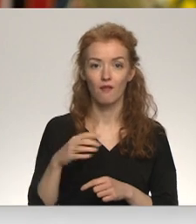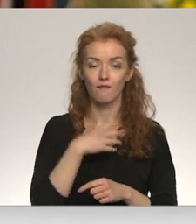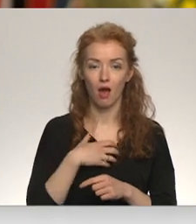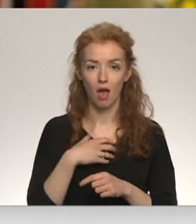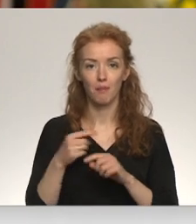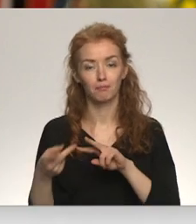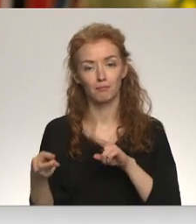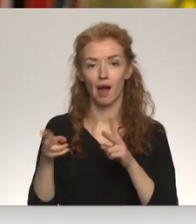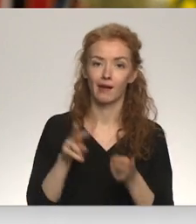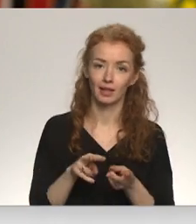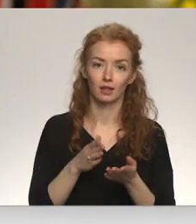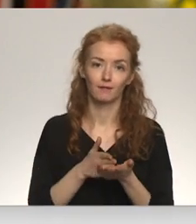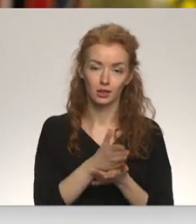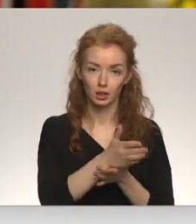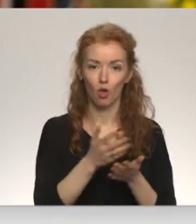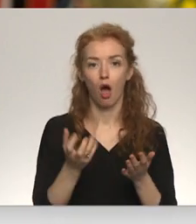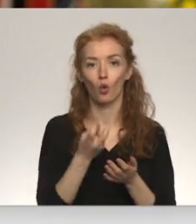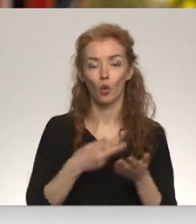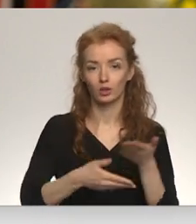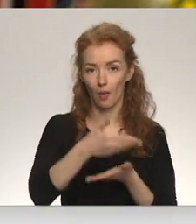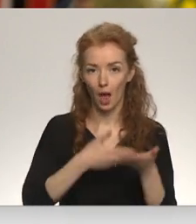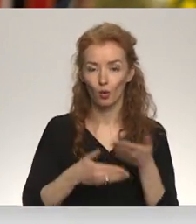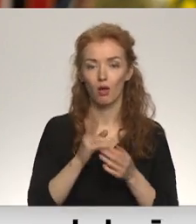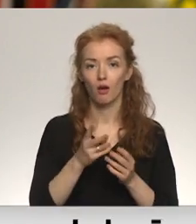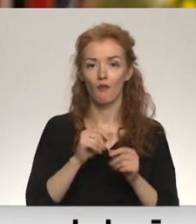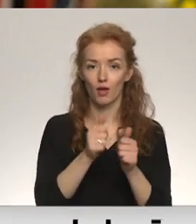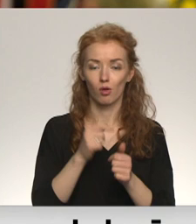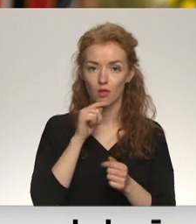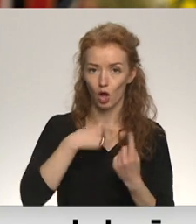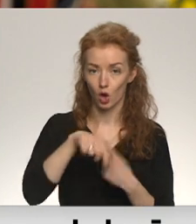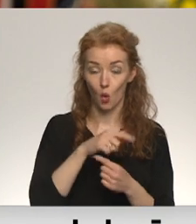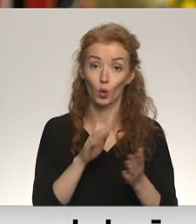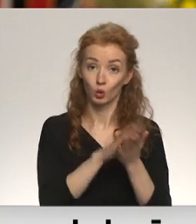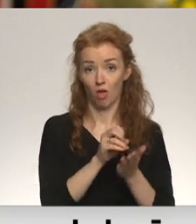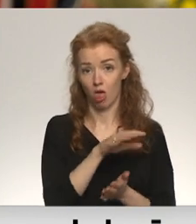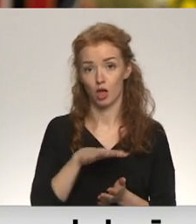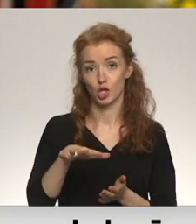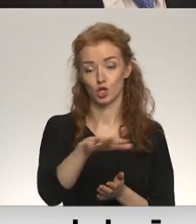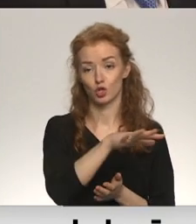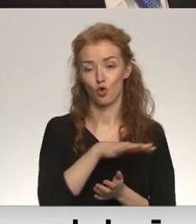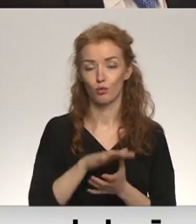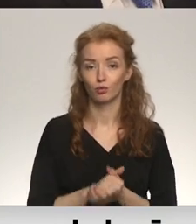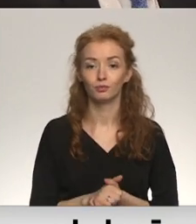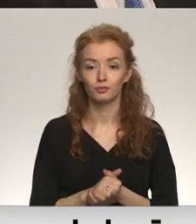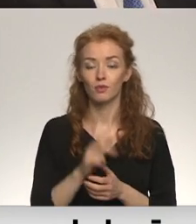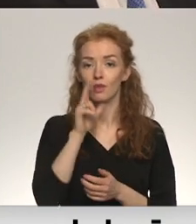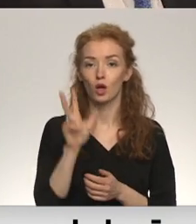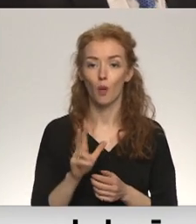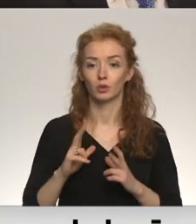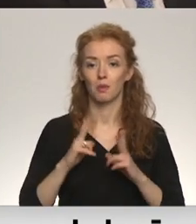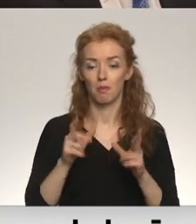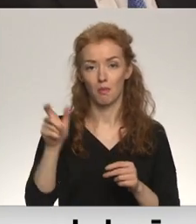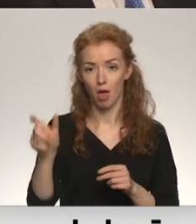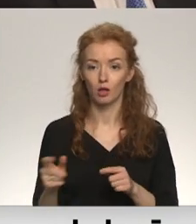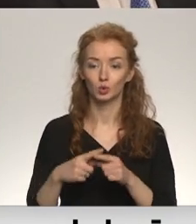uz citiem tirgiem, uz citu virzienu, uz Eiropas virzienu. Uz rietumu virzienu. Daugavpils mērs un arī